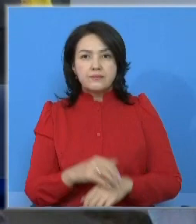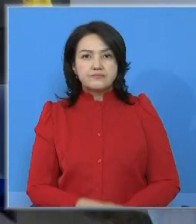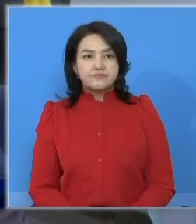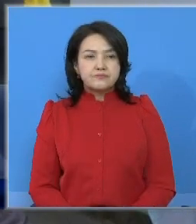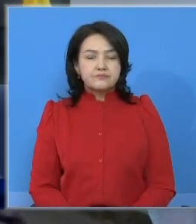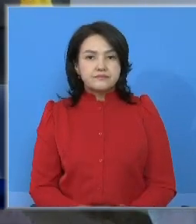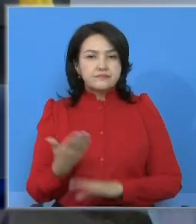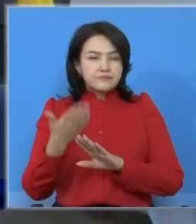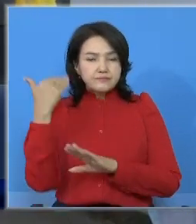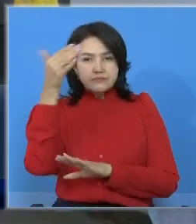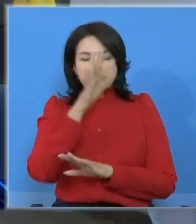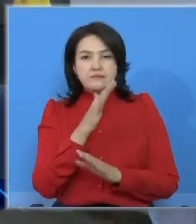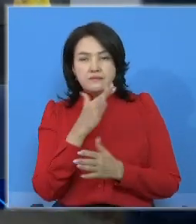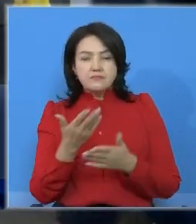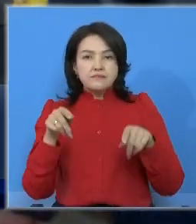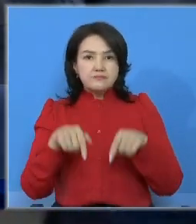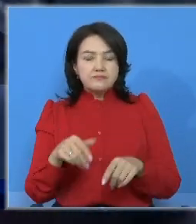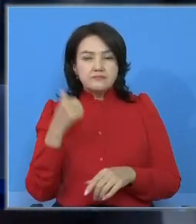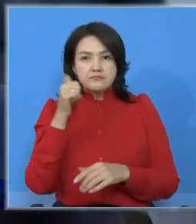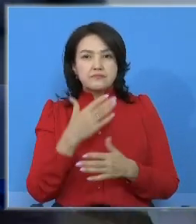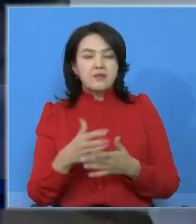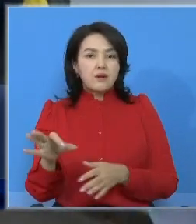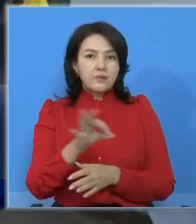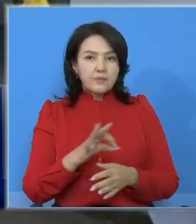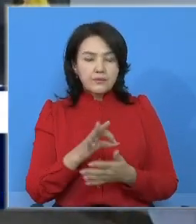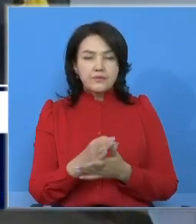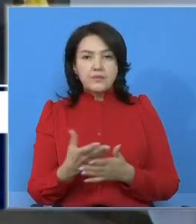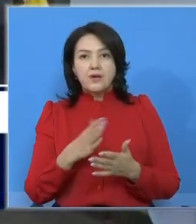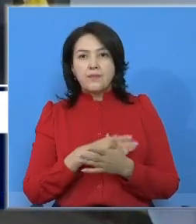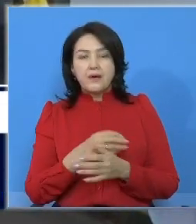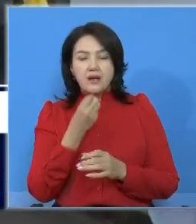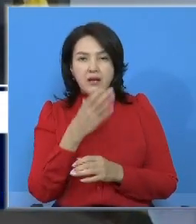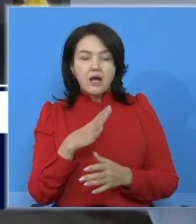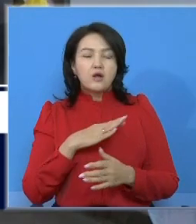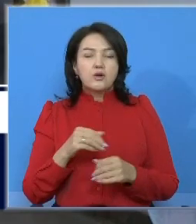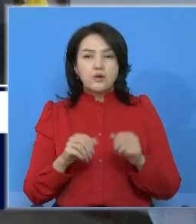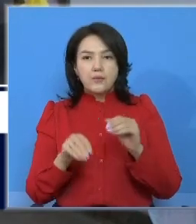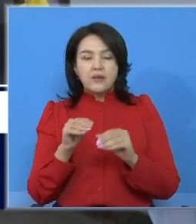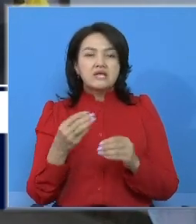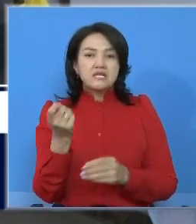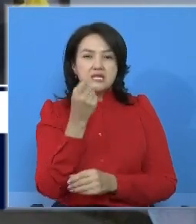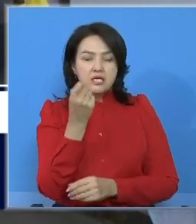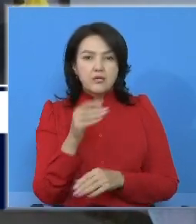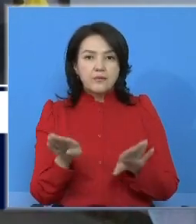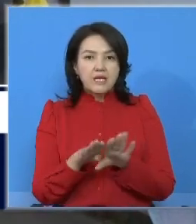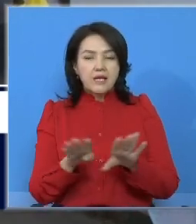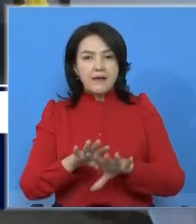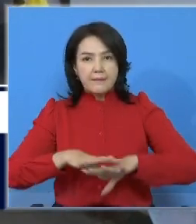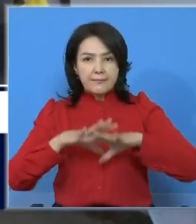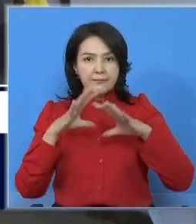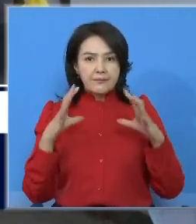отличие от прошлых лет, в этом году в области сложился неплохой урожай зерновых. Также